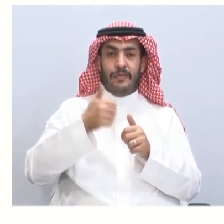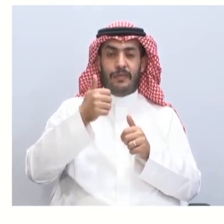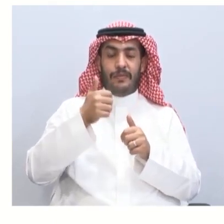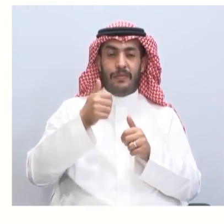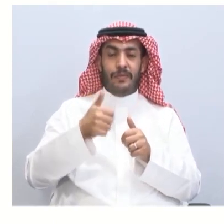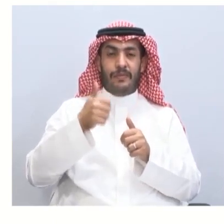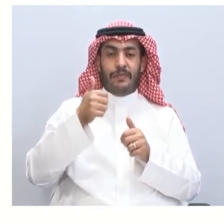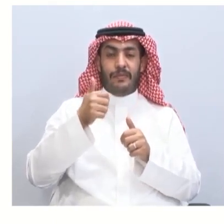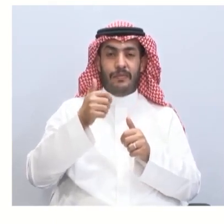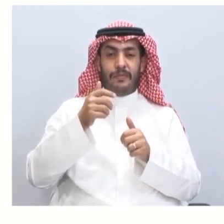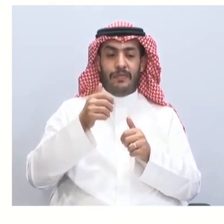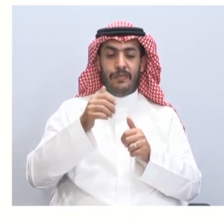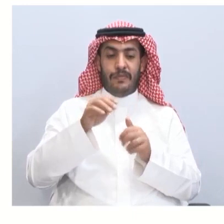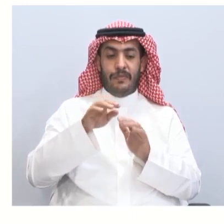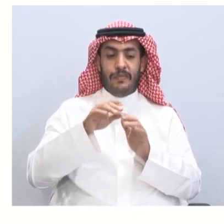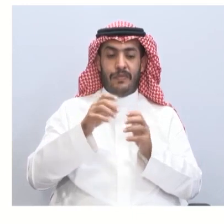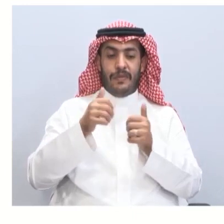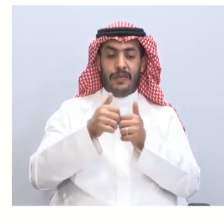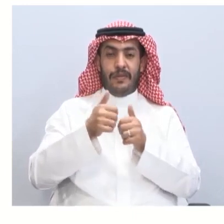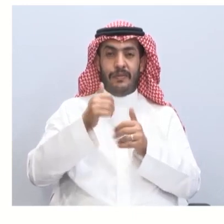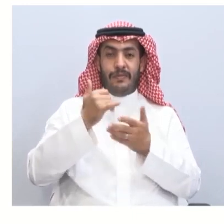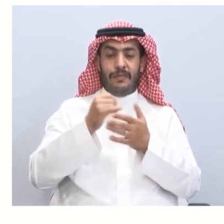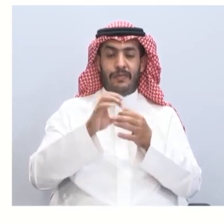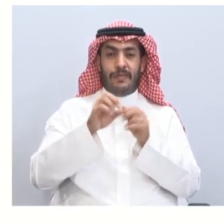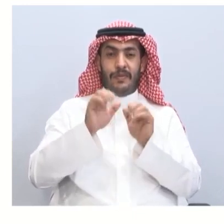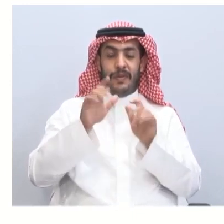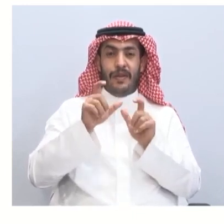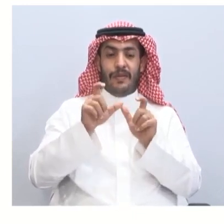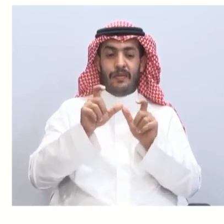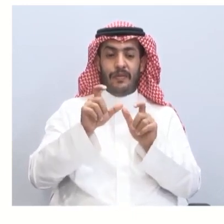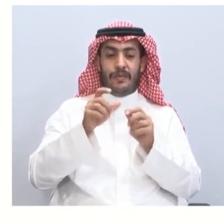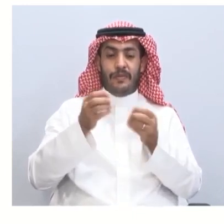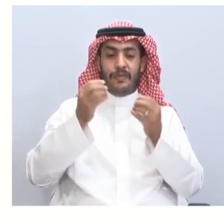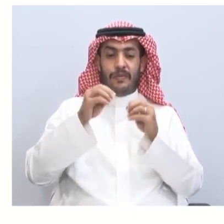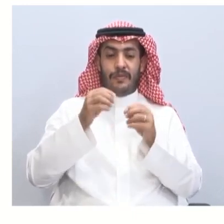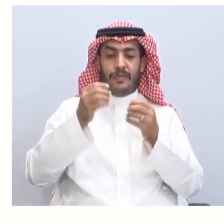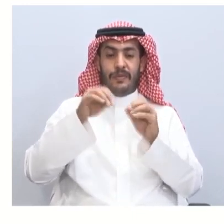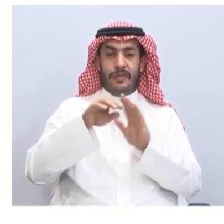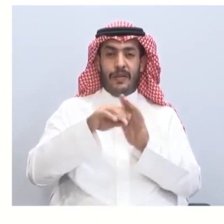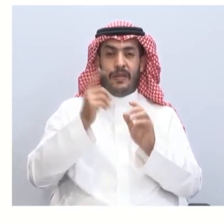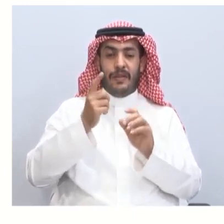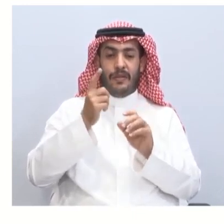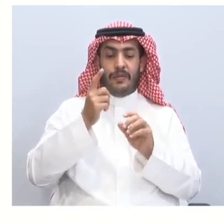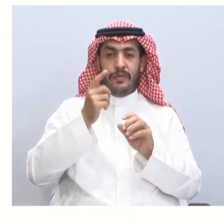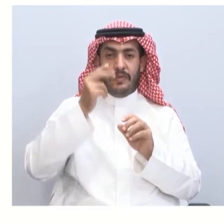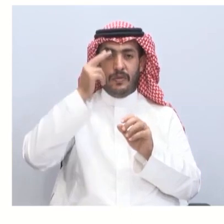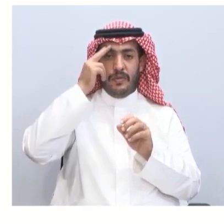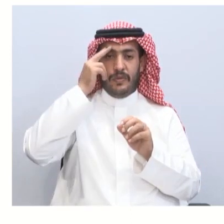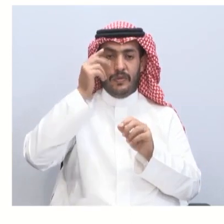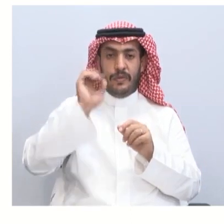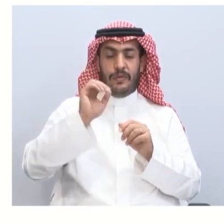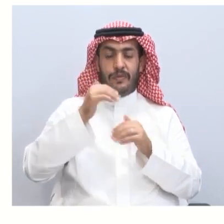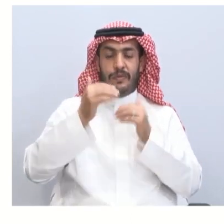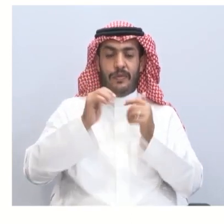ابنائي وبنات الطلاب من خلال هذا التاييد ان ينشر الامن ويوسع نفوذ الدوله السعوديه في